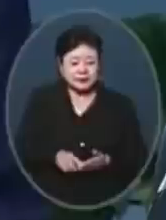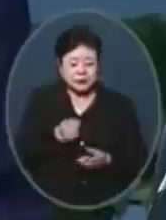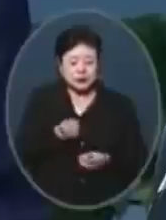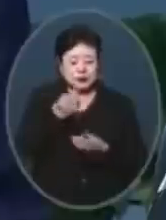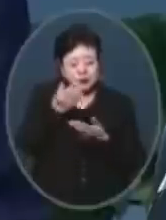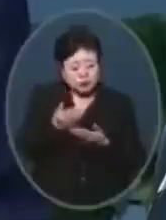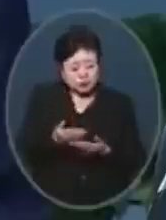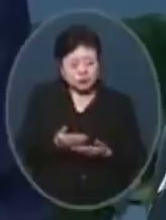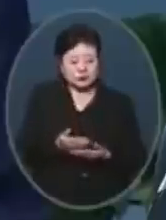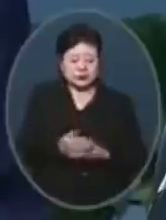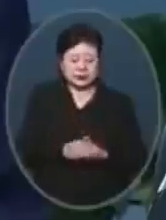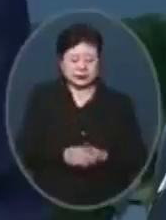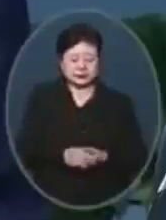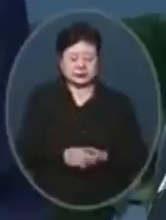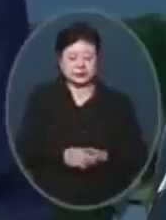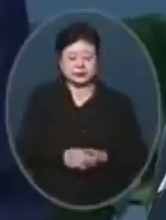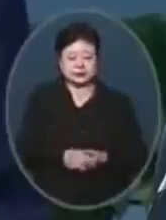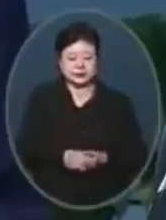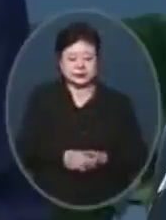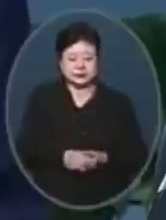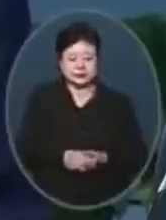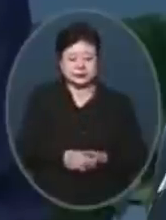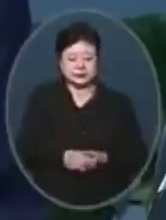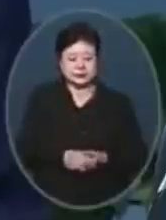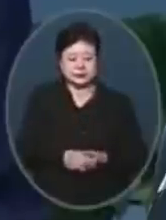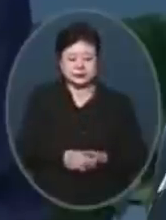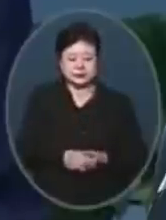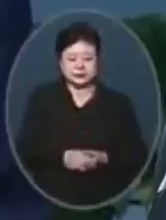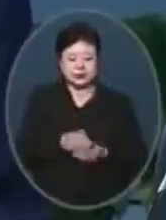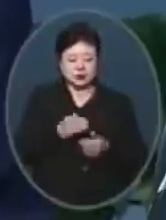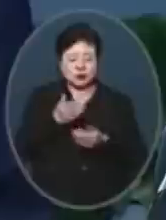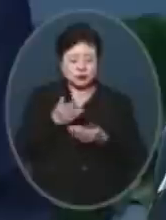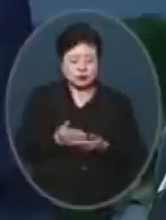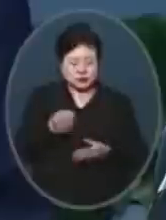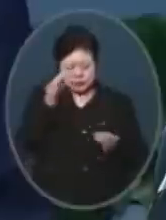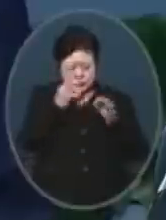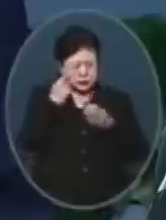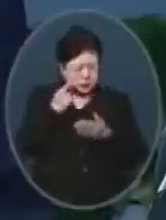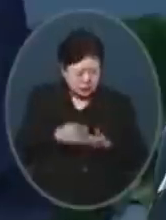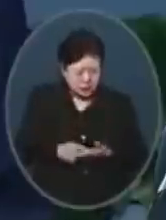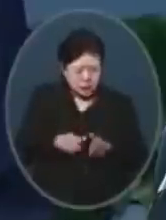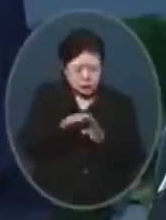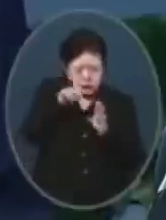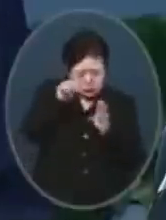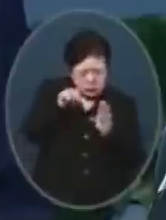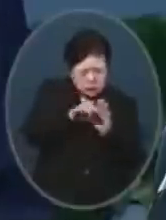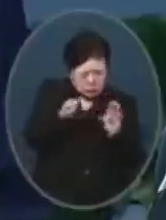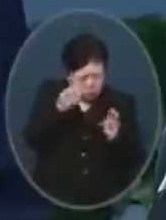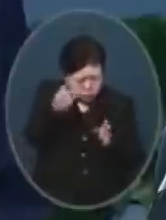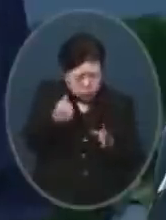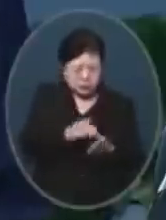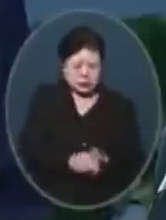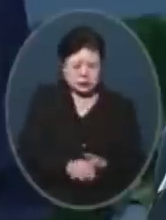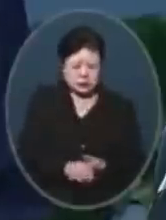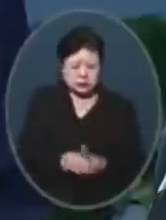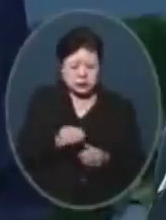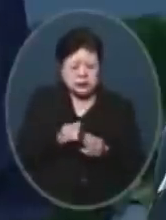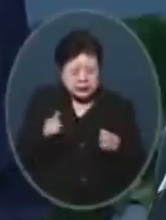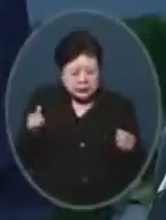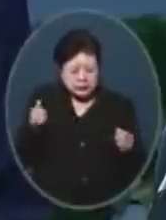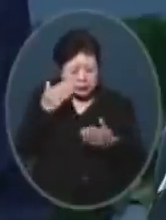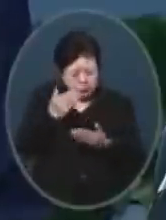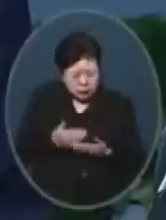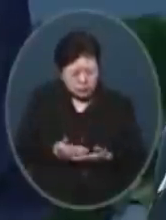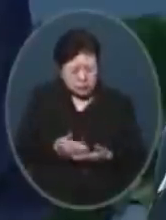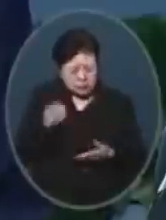축복해 주지 않을 수가 없는 것입니다. 구하라 주실 것이요 찾으라 찾을 것이요 문 두드려 열릴 것이요 구하는 이가